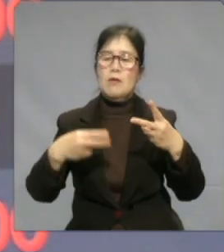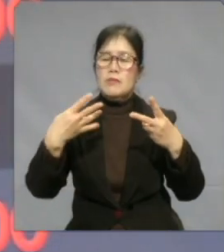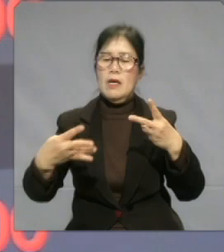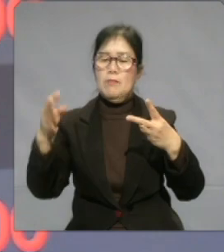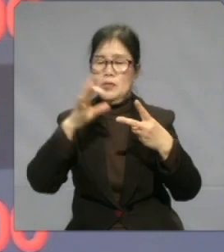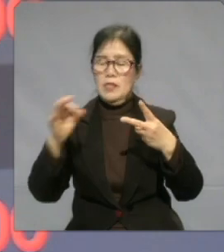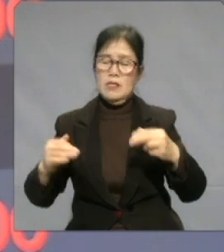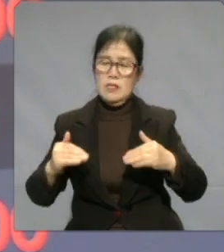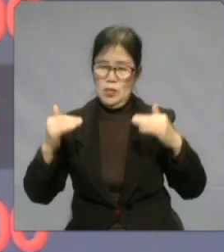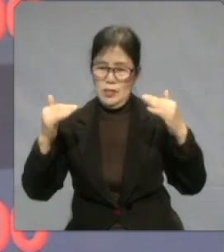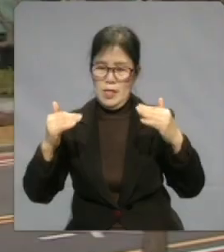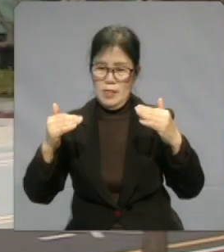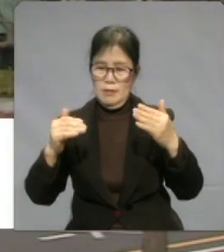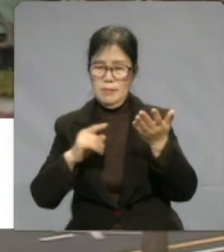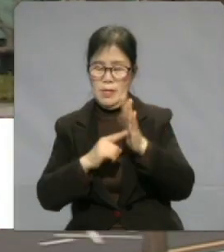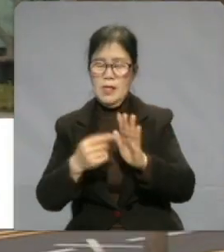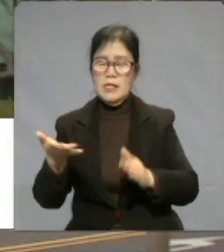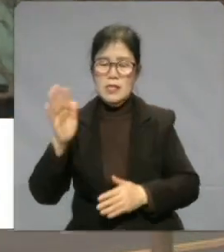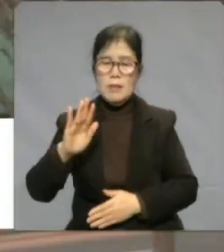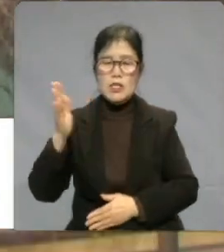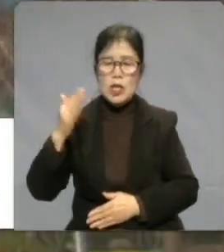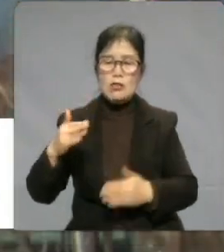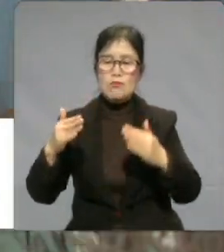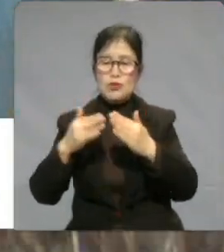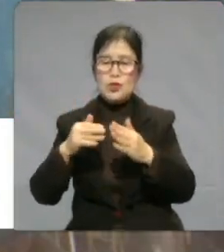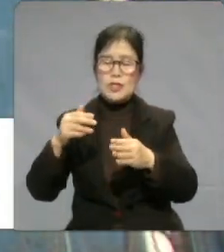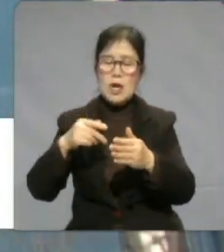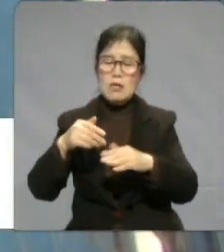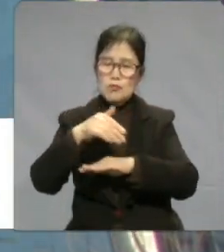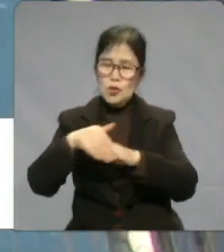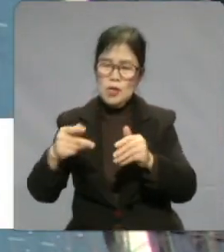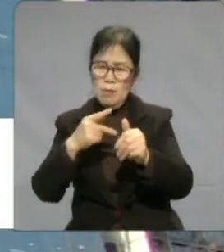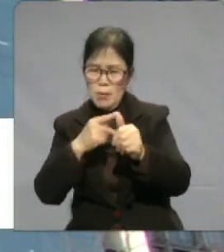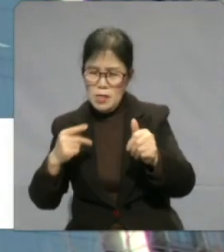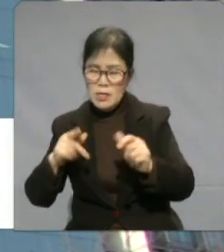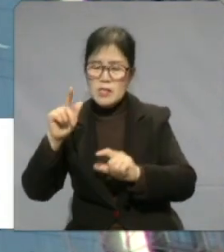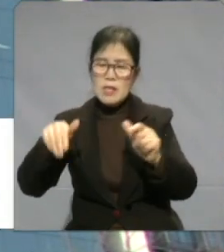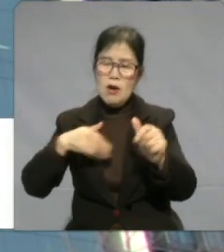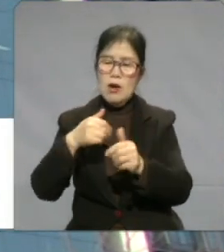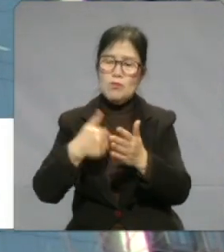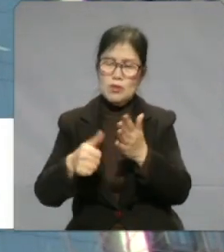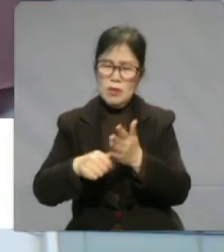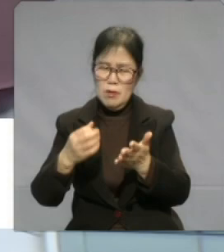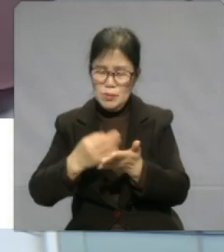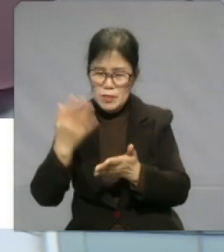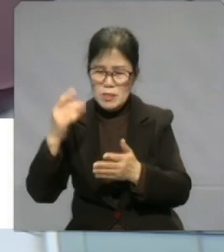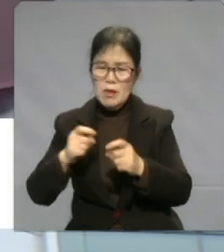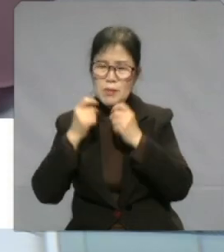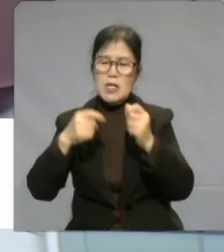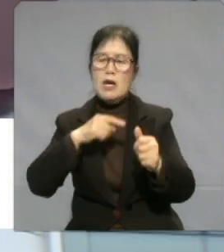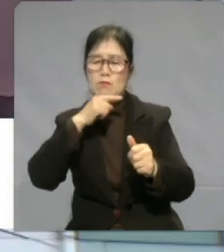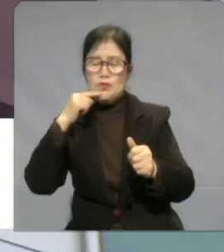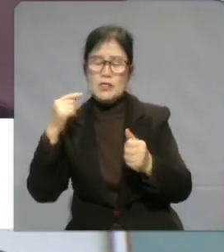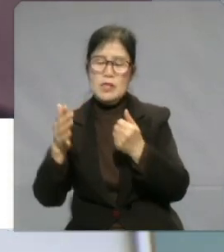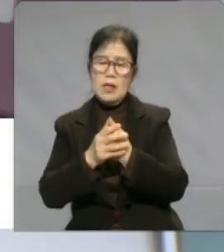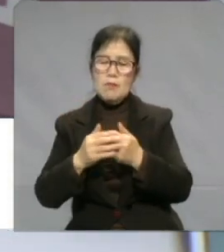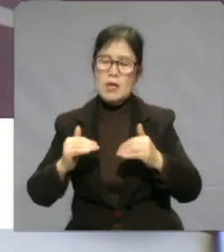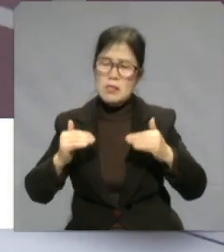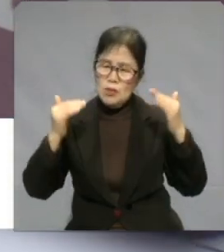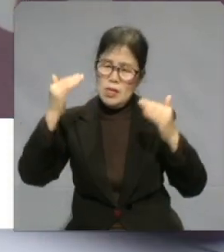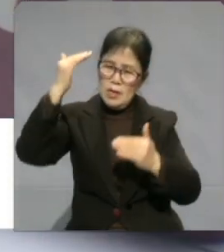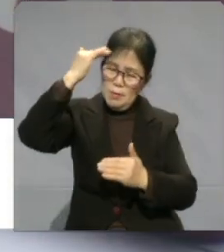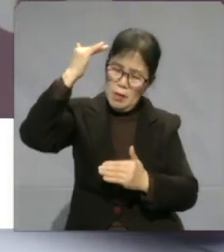성장을 예고했지만 최근 부동산 프로젝트 파이낸싱 상황과 고물가 민간 분채로 언제든 성장의